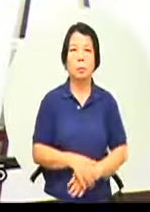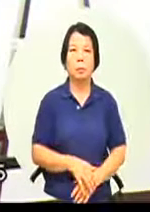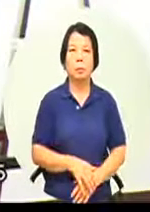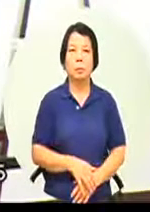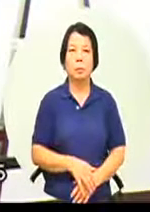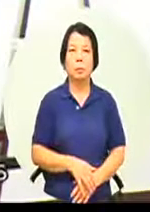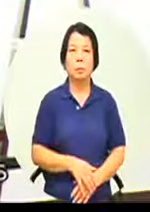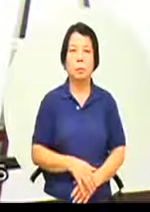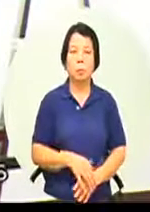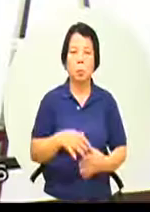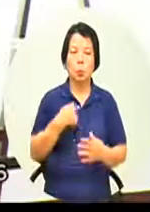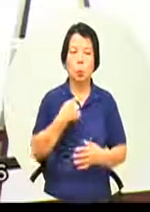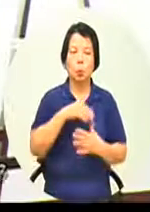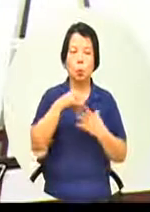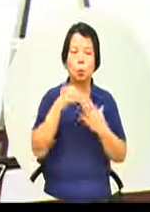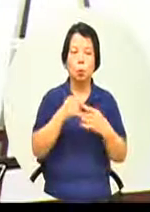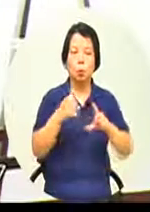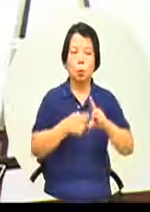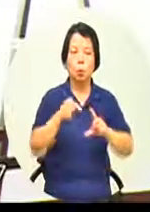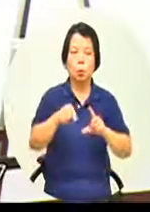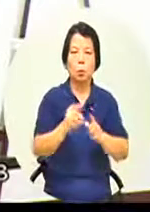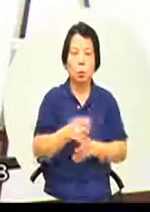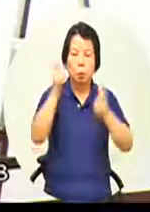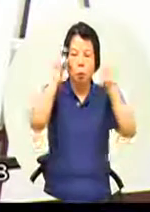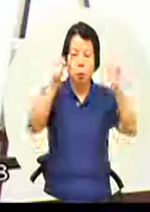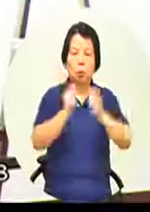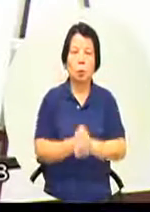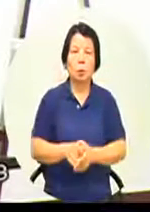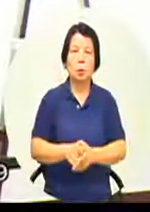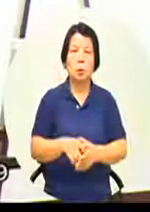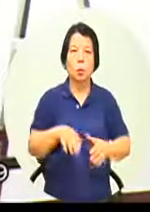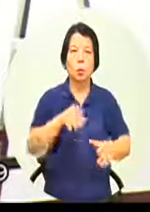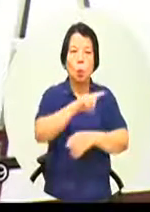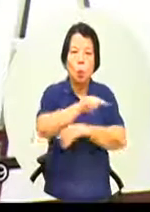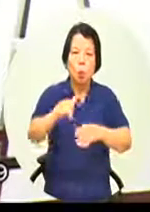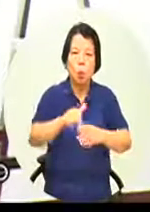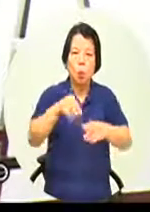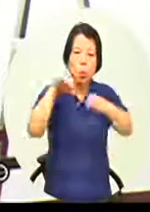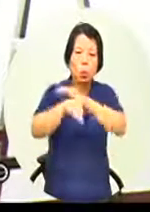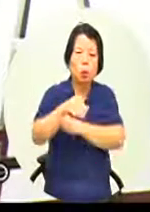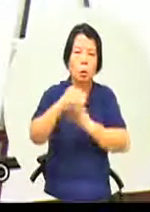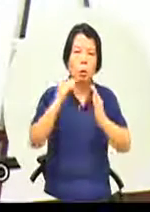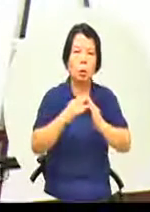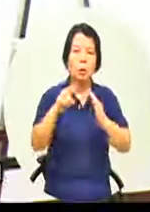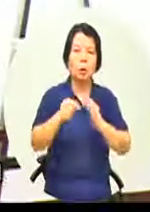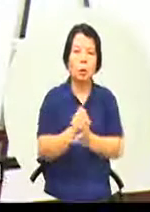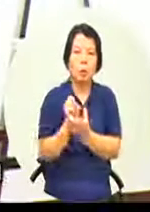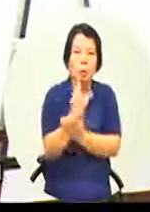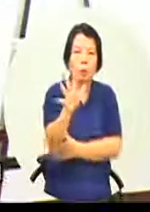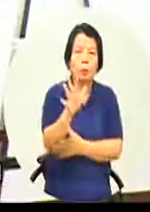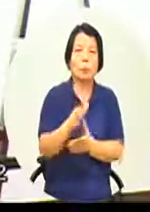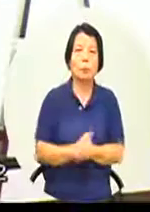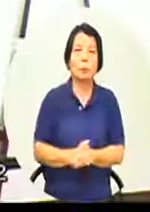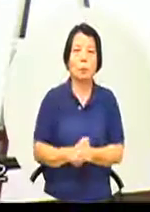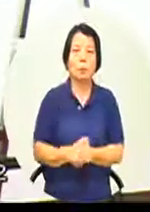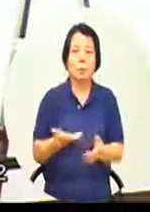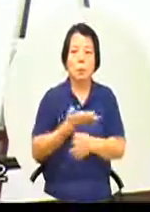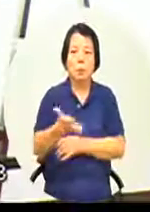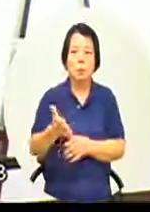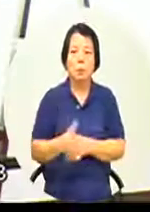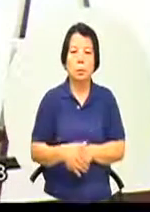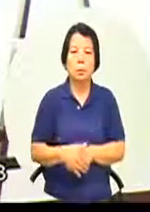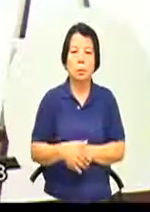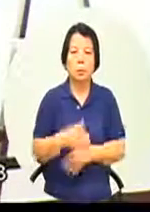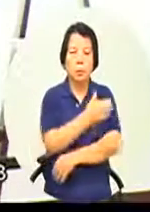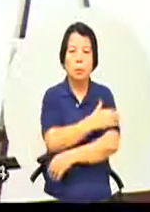选区里面有一个高雄物产馆哈。那物产馆这边我有一个影片，我想放完这个影片，我就会让陈正文议员来